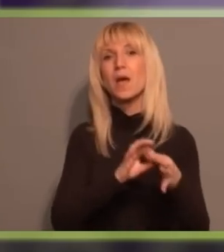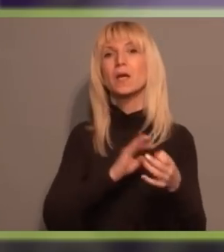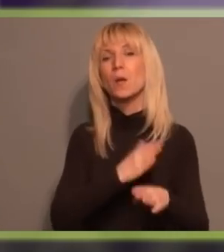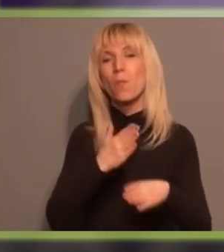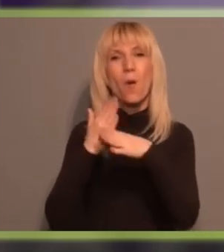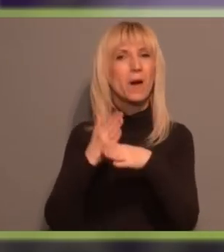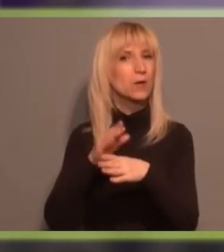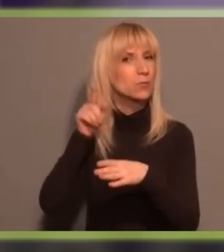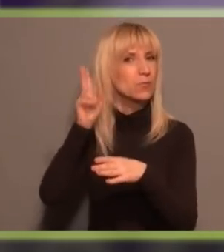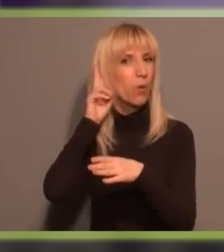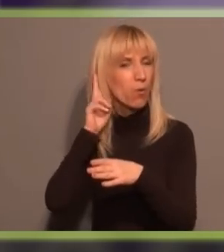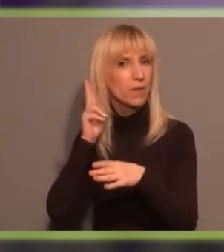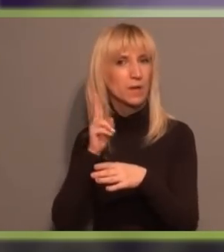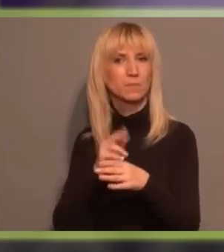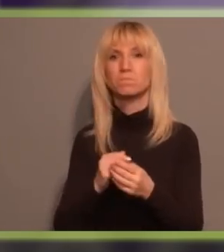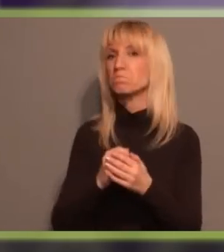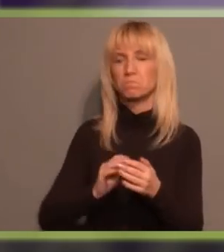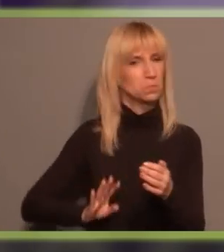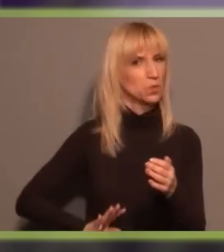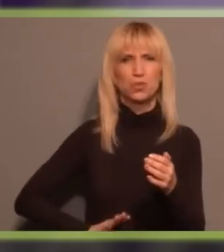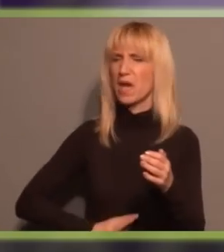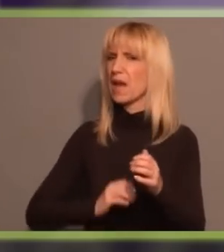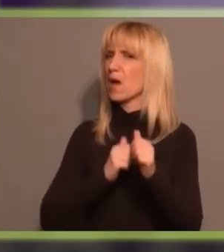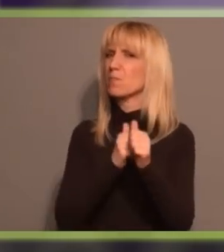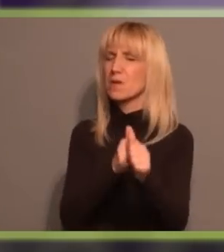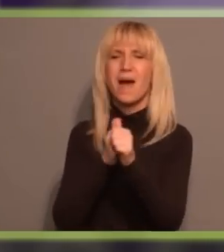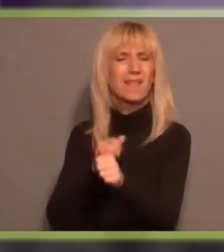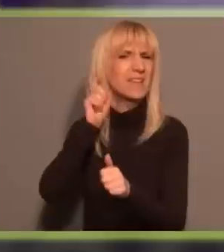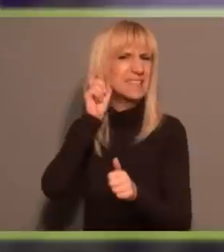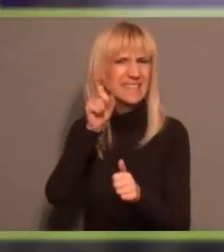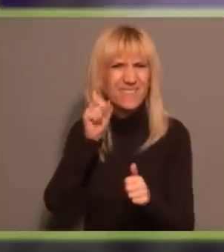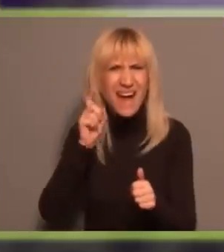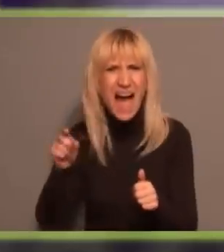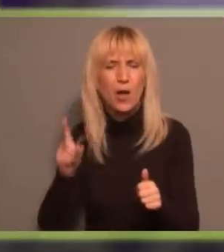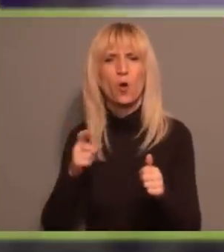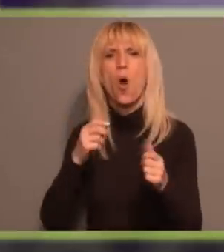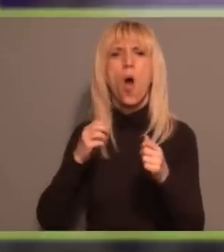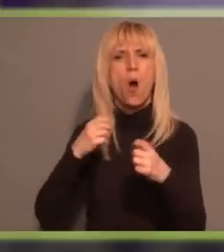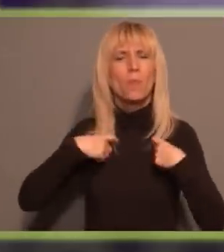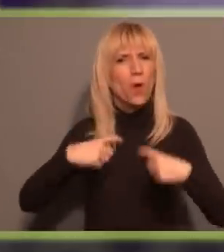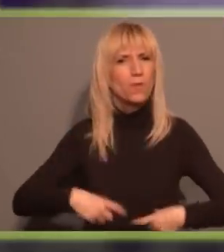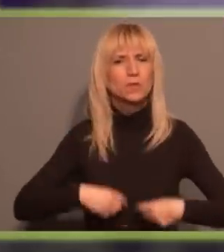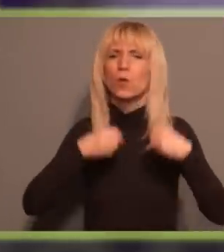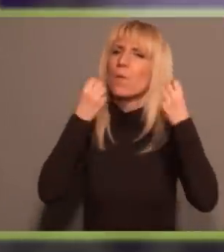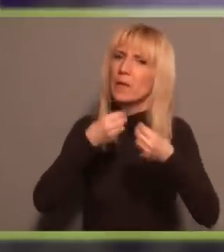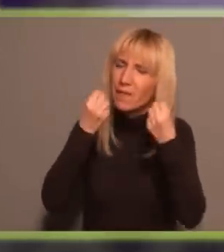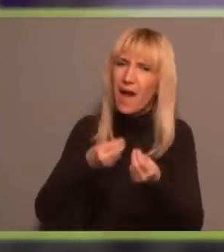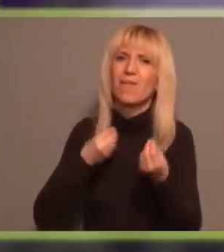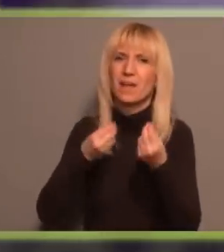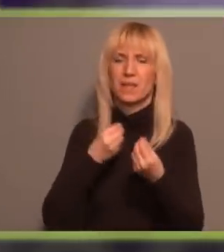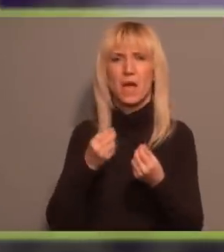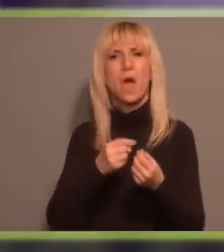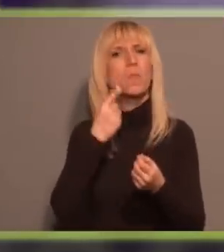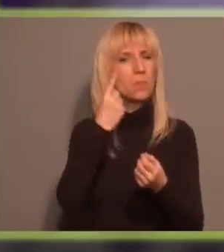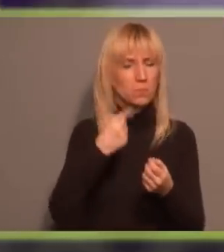ti čitaš pustima. Ali žena sve vreme ide na svakom predavanju, od jednog